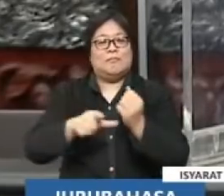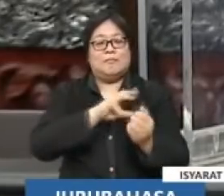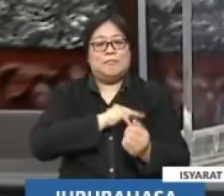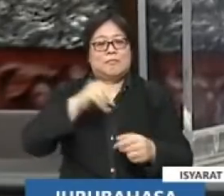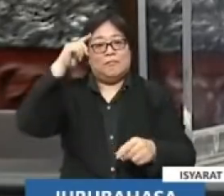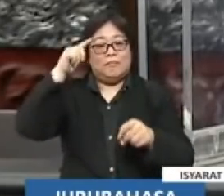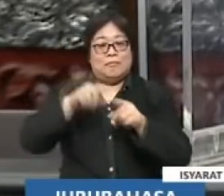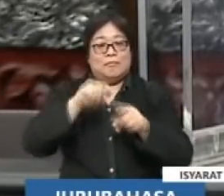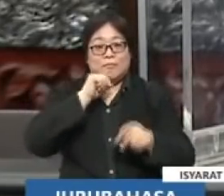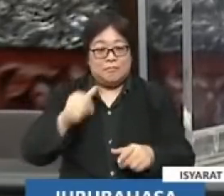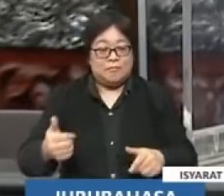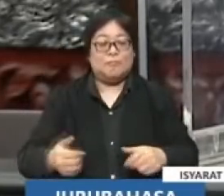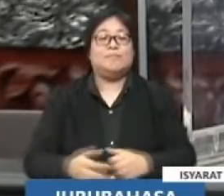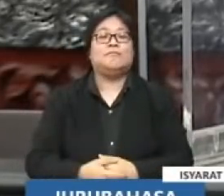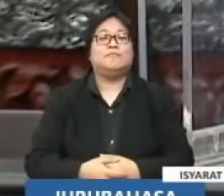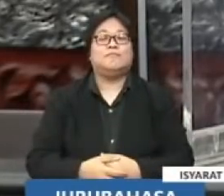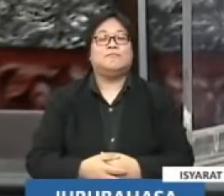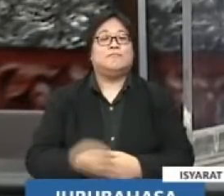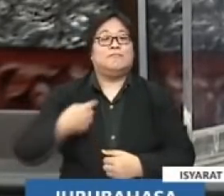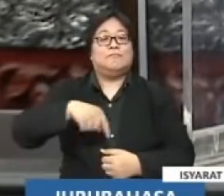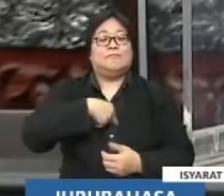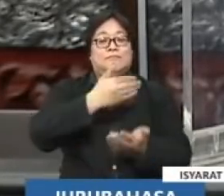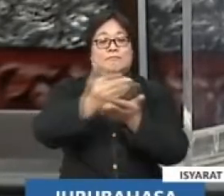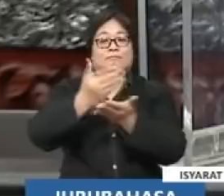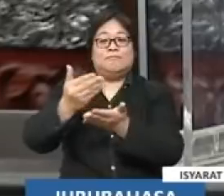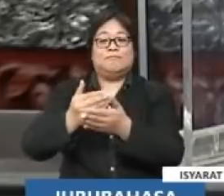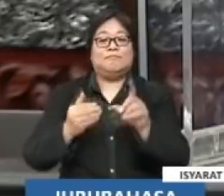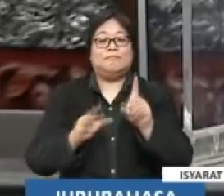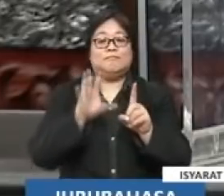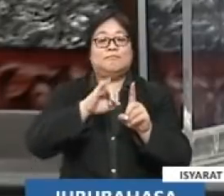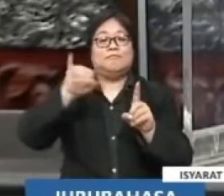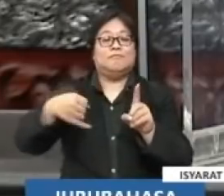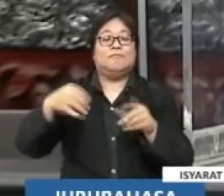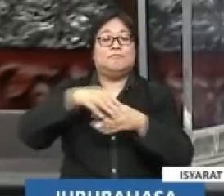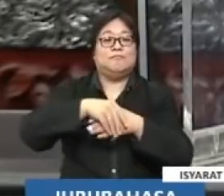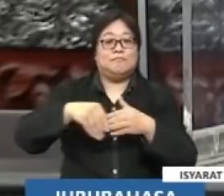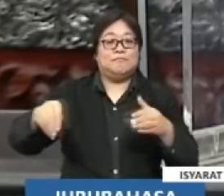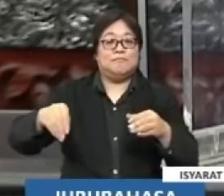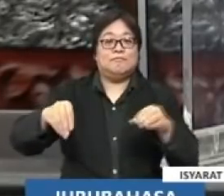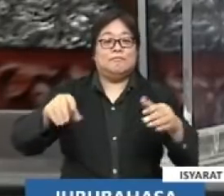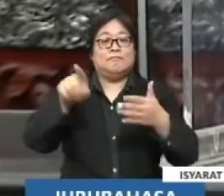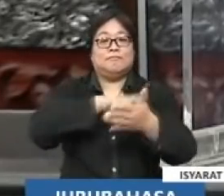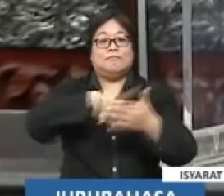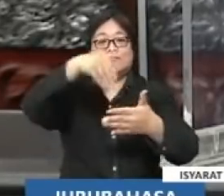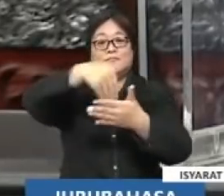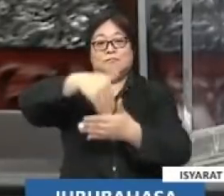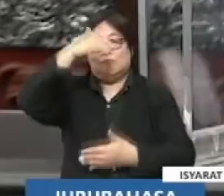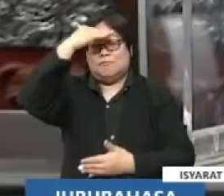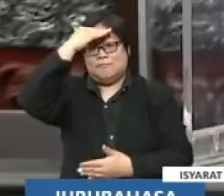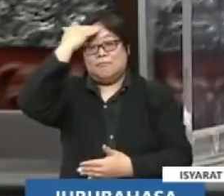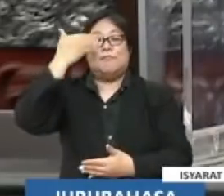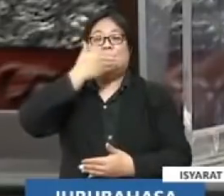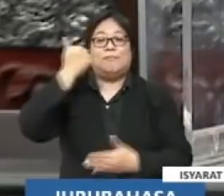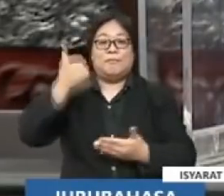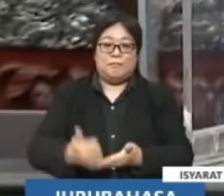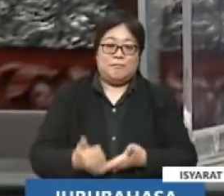Menteri, bersetujukah Timbalan Menteri daripada kita belanja RM150 juta untuk buat pilihan raya negeri Johor, lebih